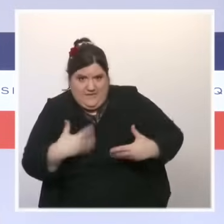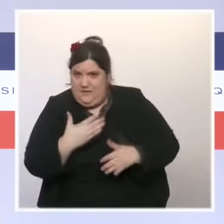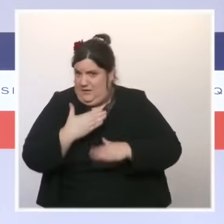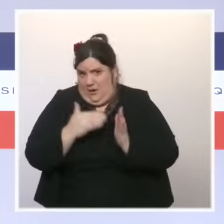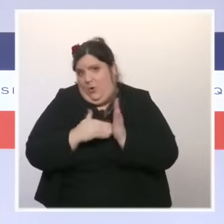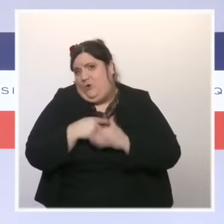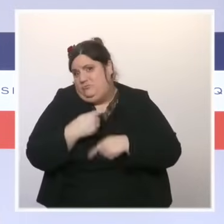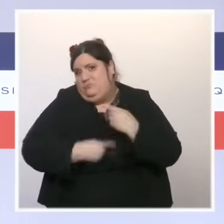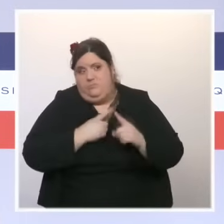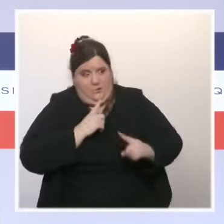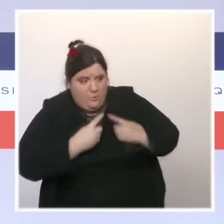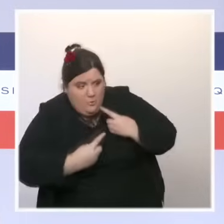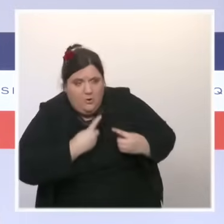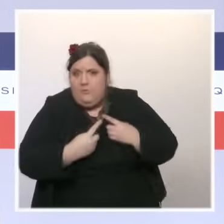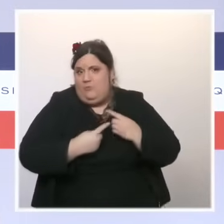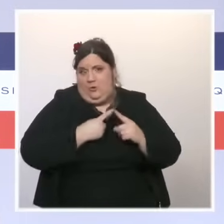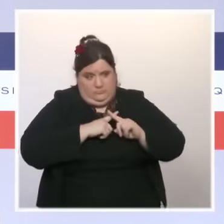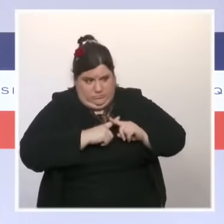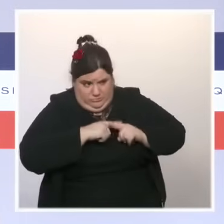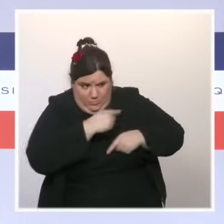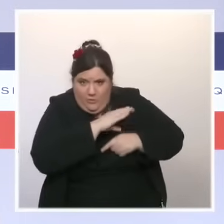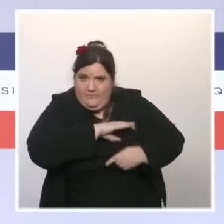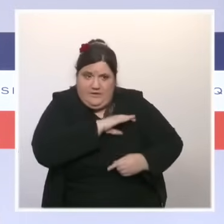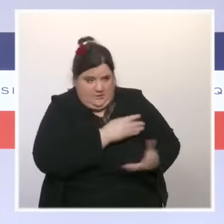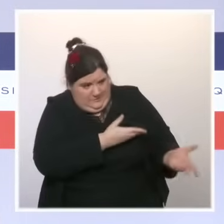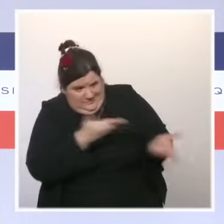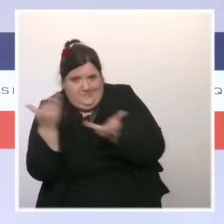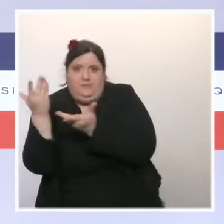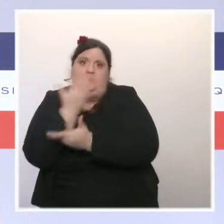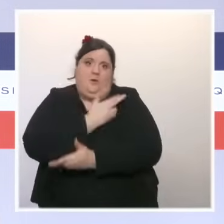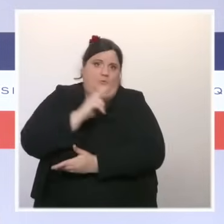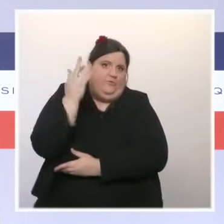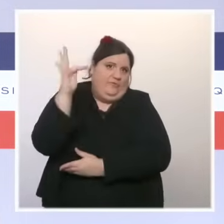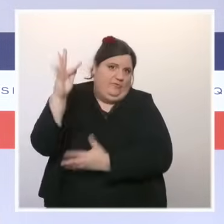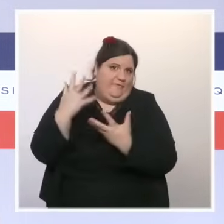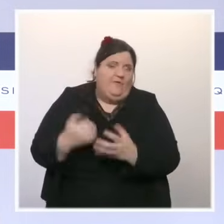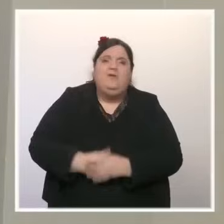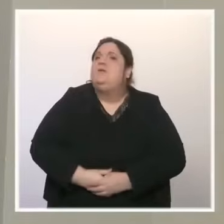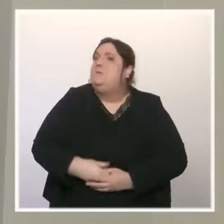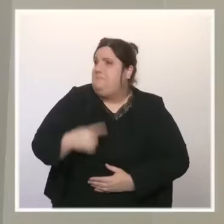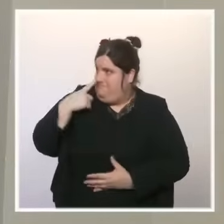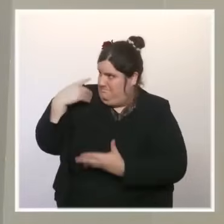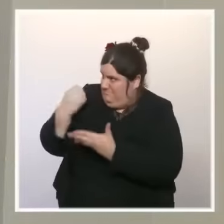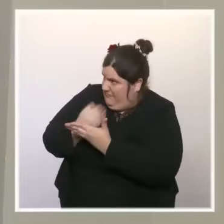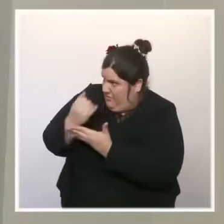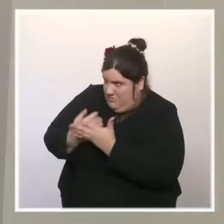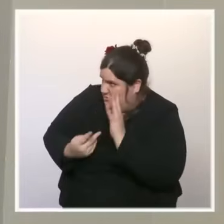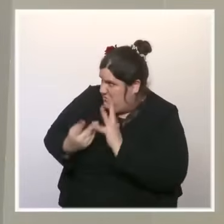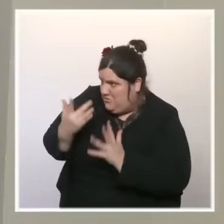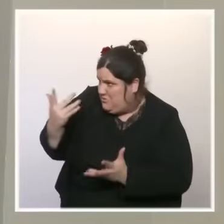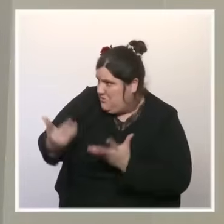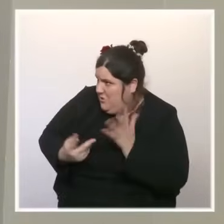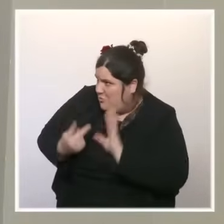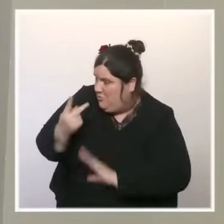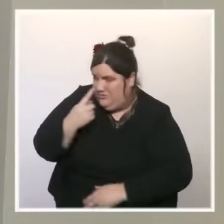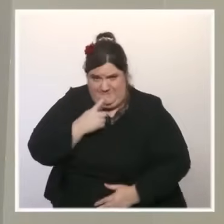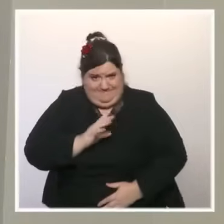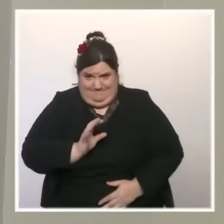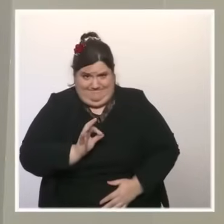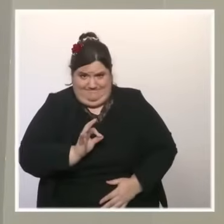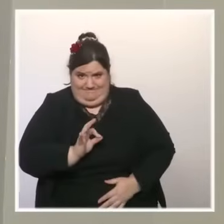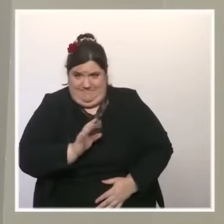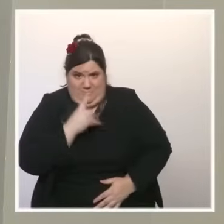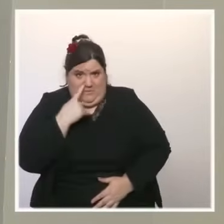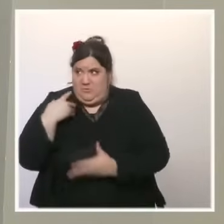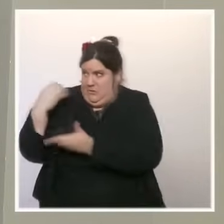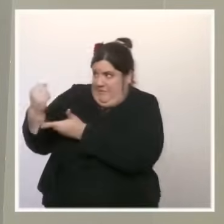se poursuivent sur ces sujets. Ça a été rappelé hier devant la représentation nationale. D'accord, vous n'avez pas plus d'informations concernant des prochaines sorties ?